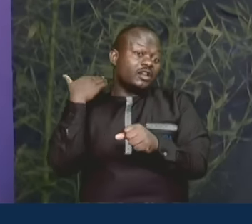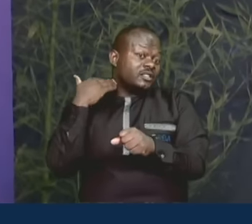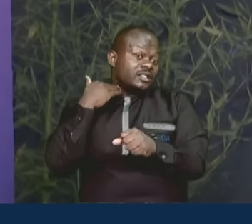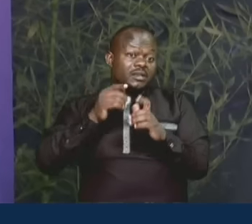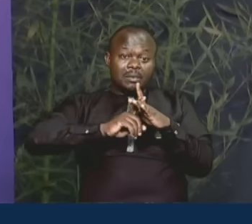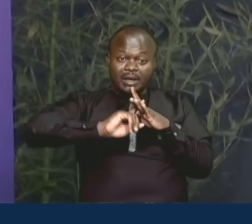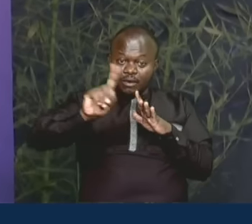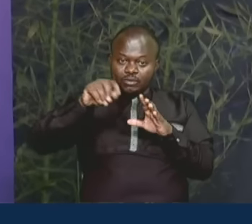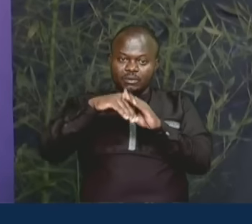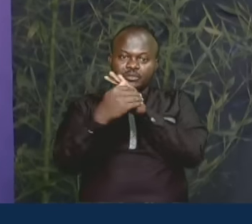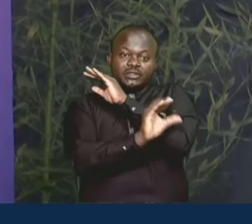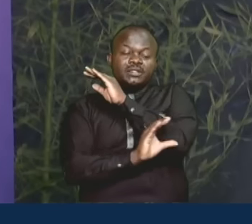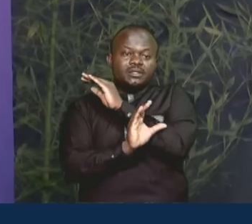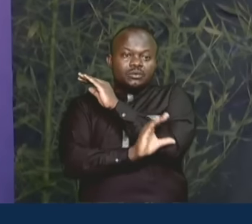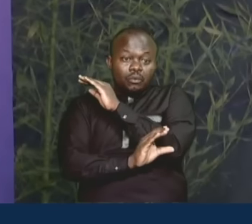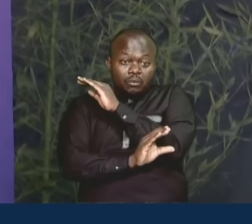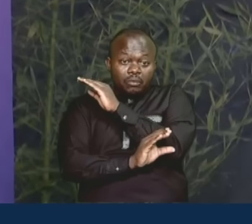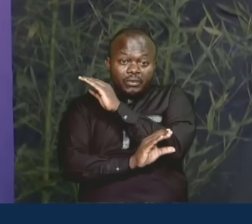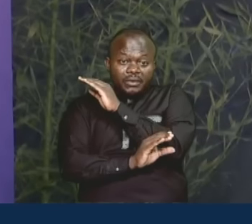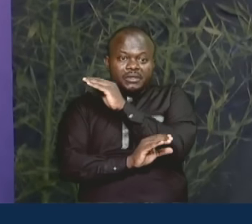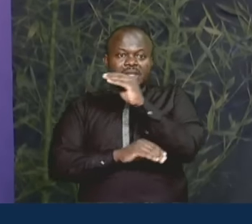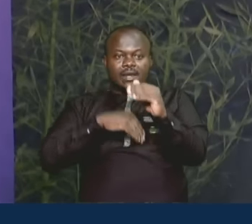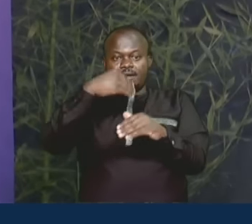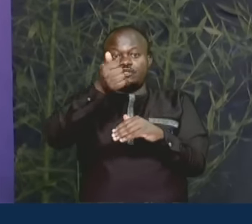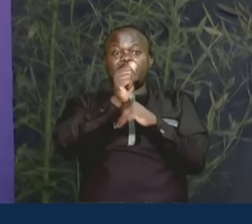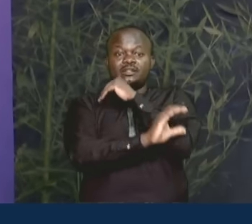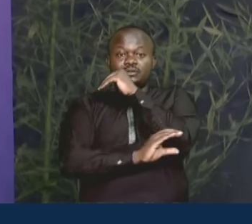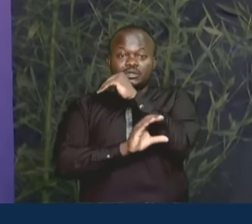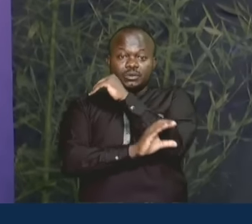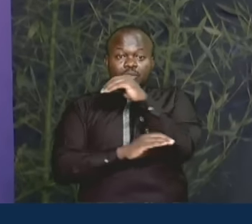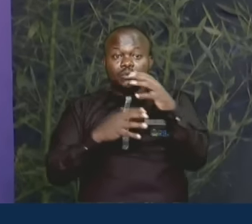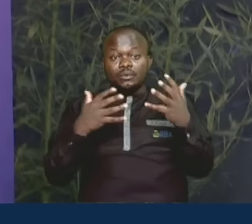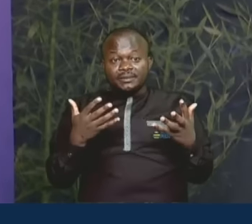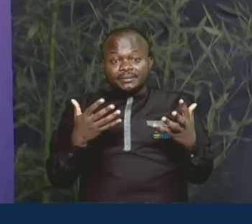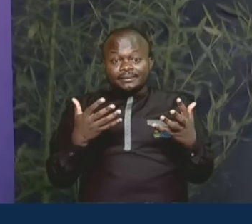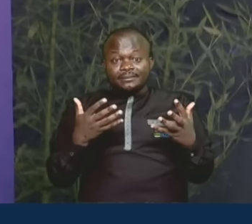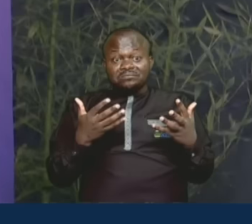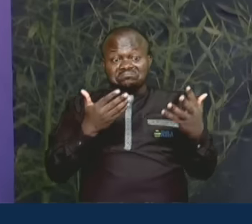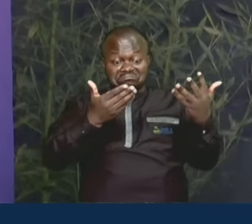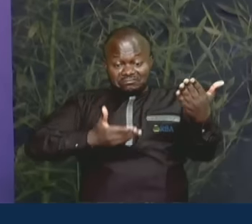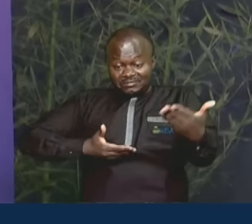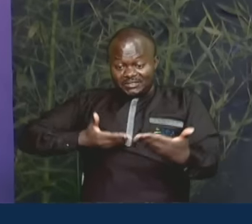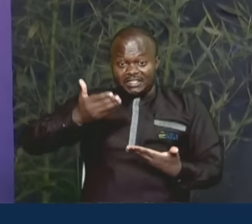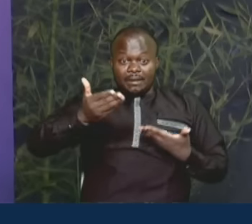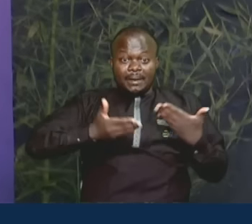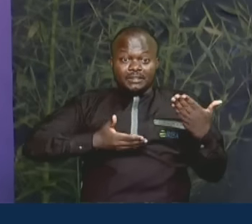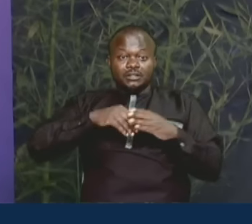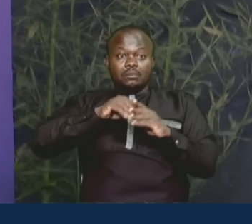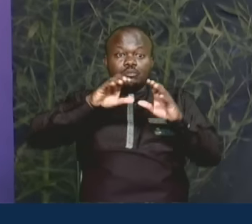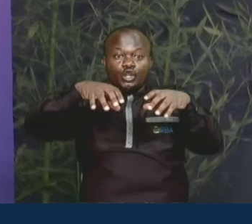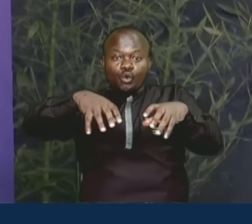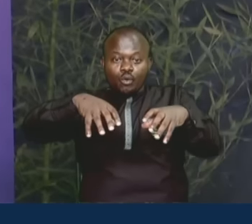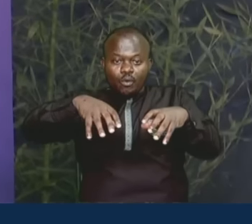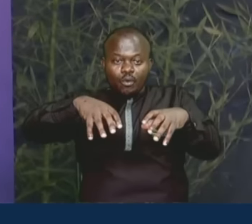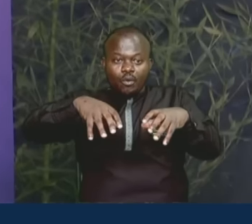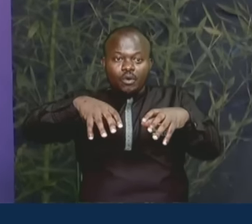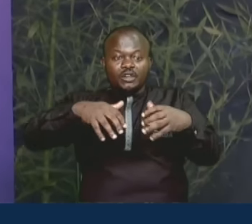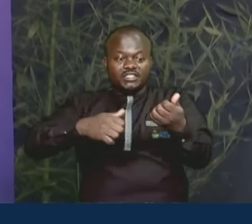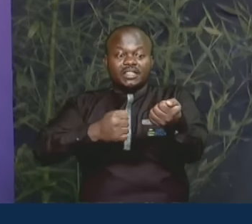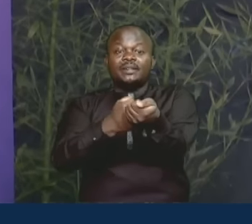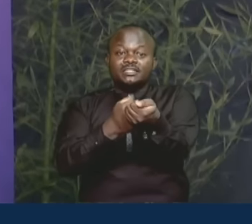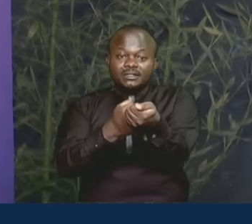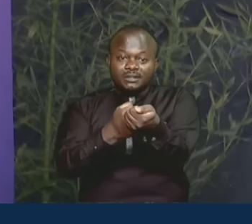bagahungira mu gihugu cy'amahanga icyo gihugu cy'amahanga kikabakira ubwo ni Congo